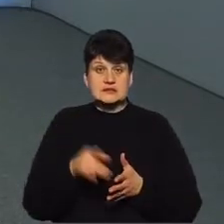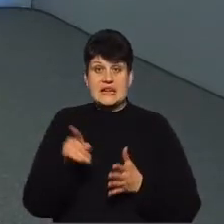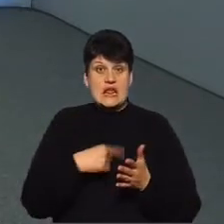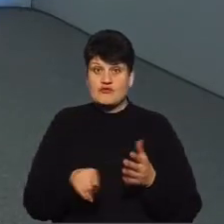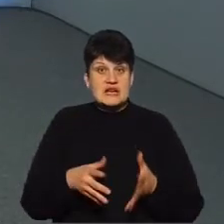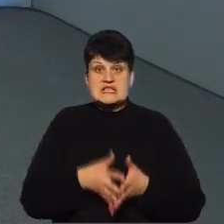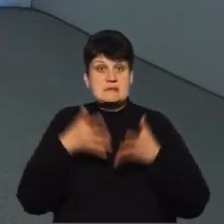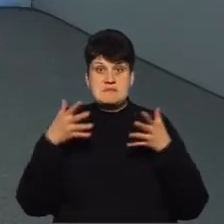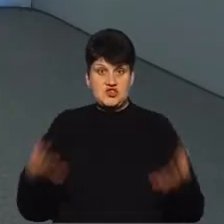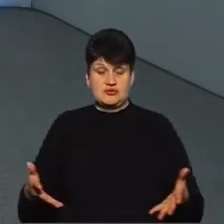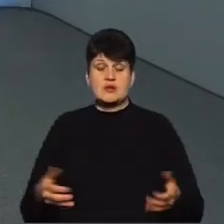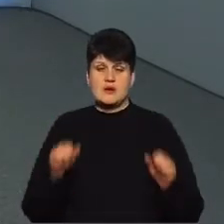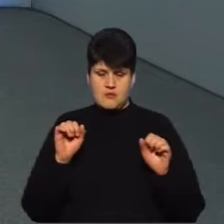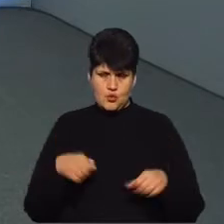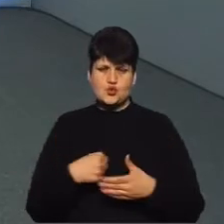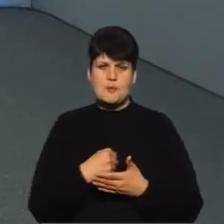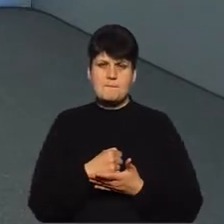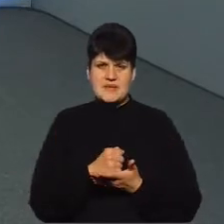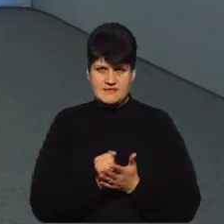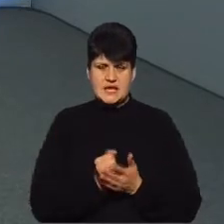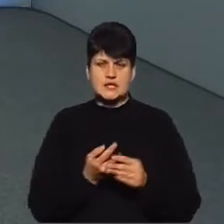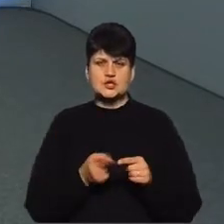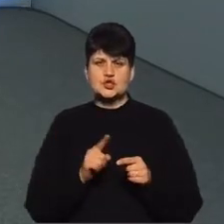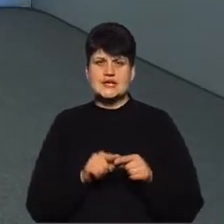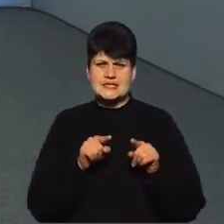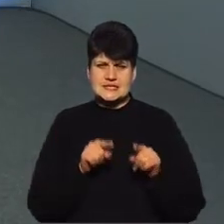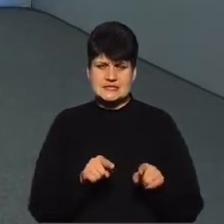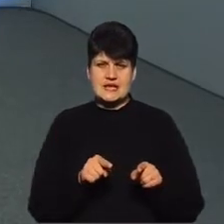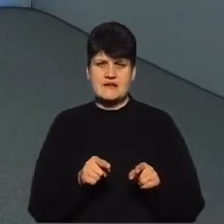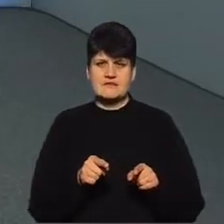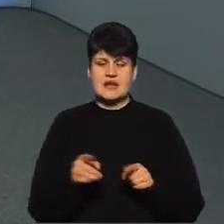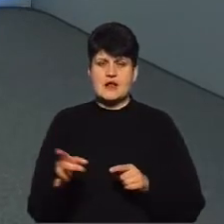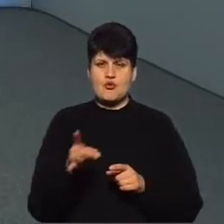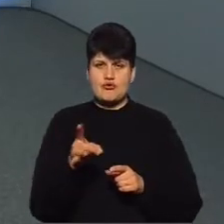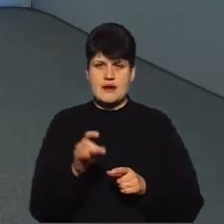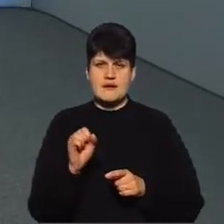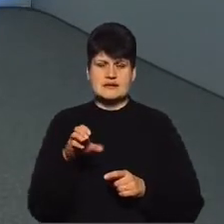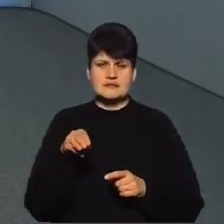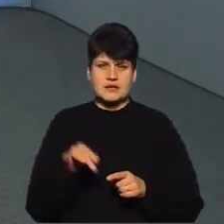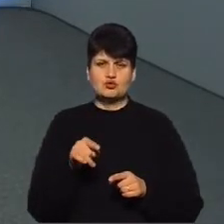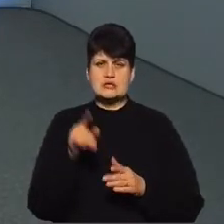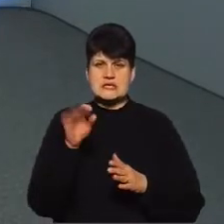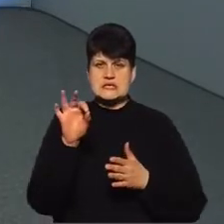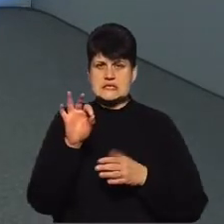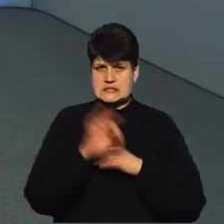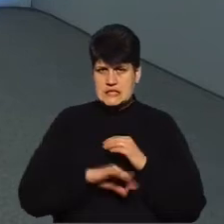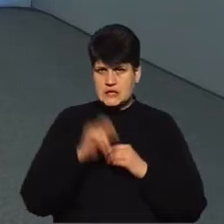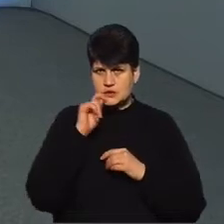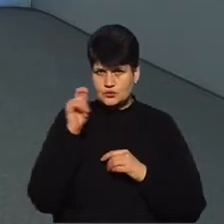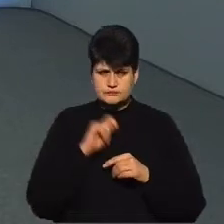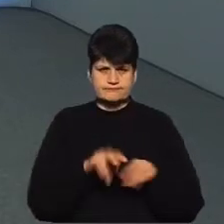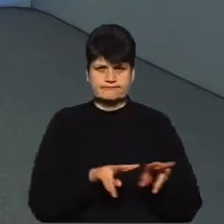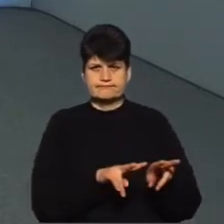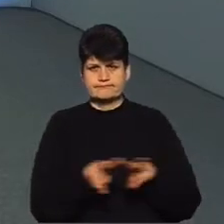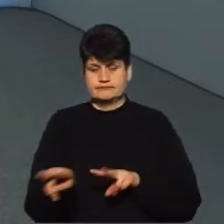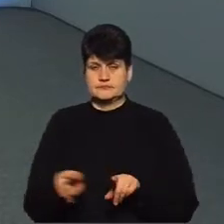я можу підтвердити, що це і в регіональному аспекті. Отут Західна Україна практично в унісон йде. От з